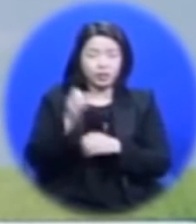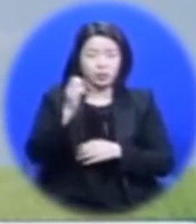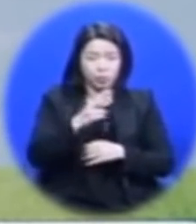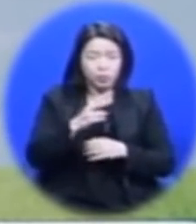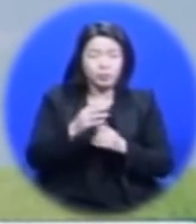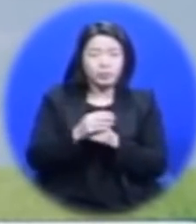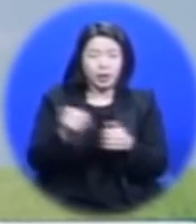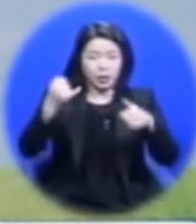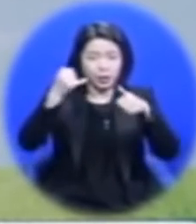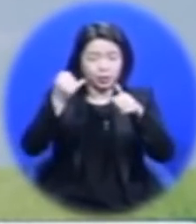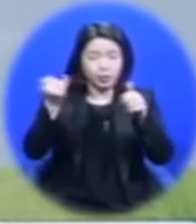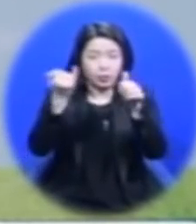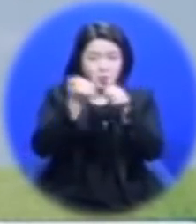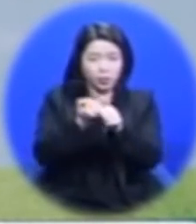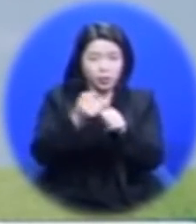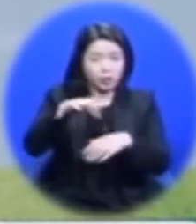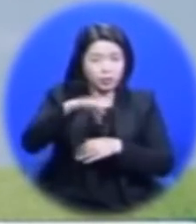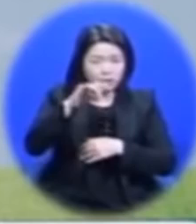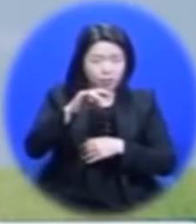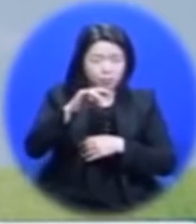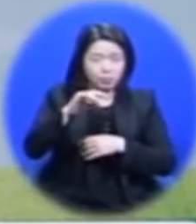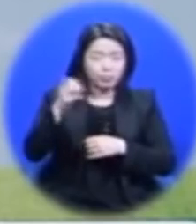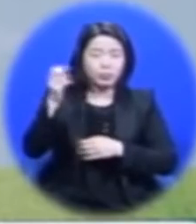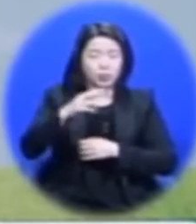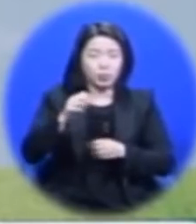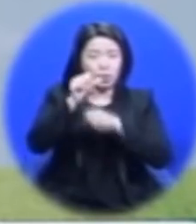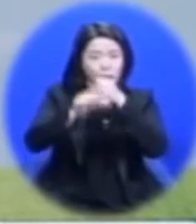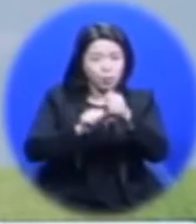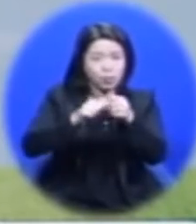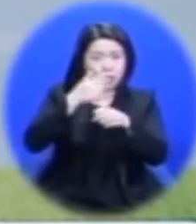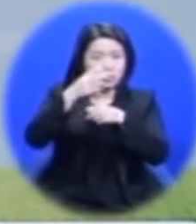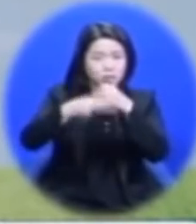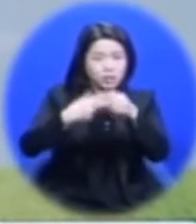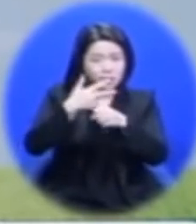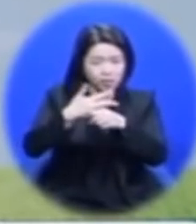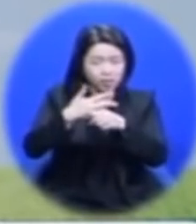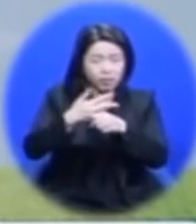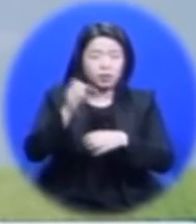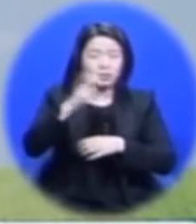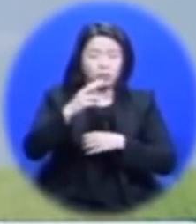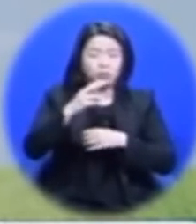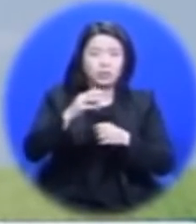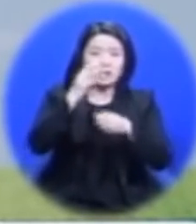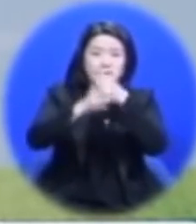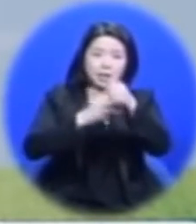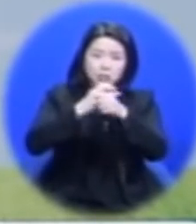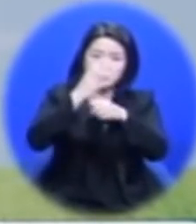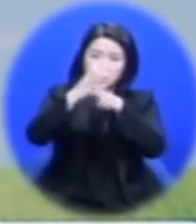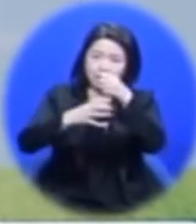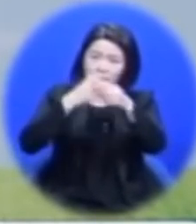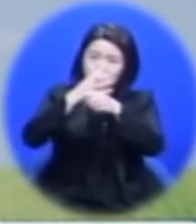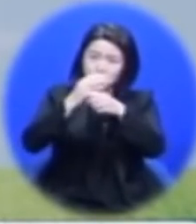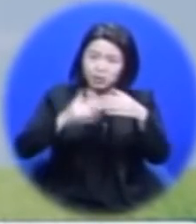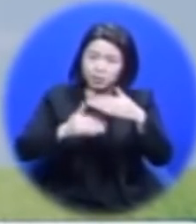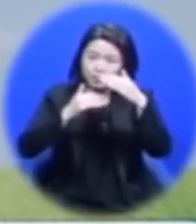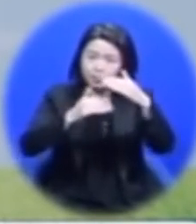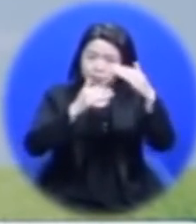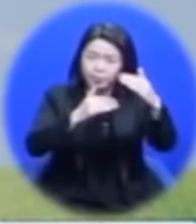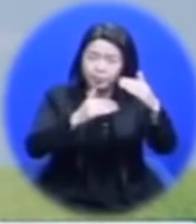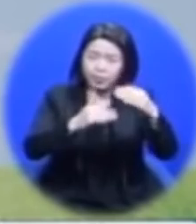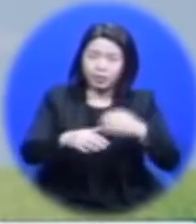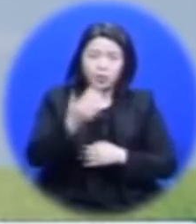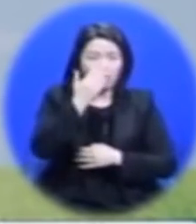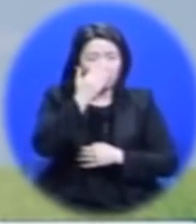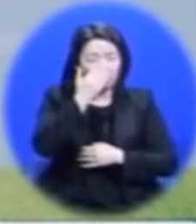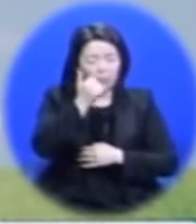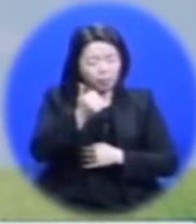때, 그리고 한 5년, 10년쯤 지났을 때, 또는 30년, 40년 지났을 때, 이제 권태기가 왔을